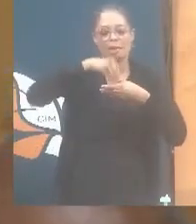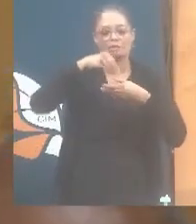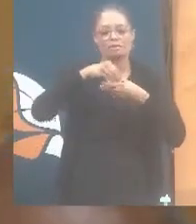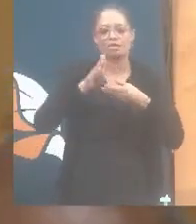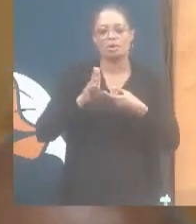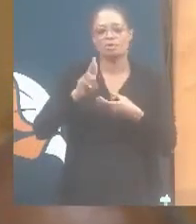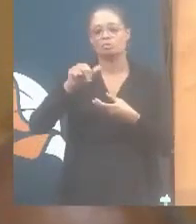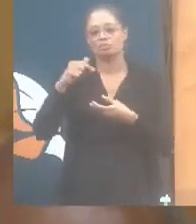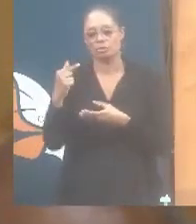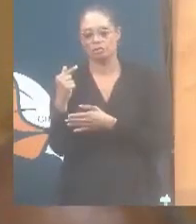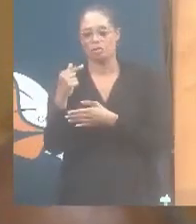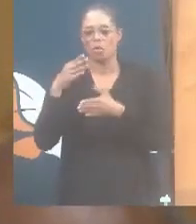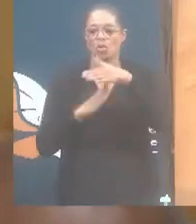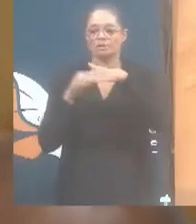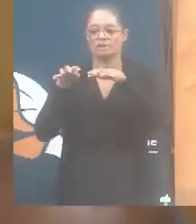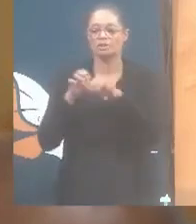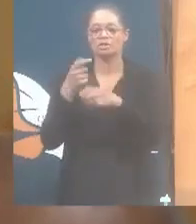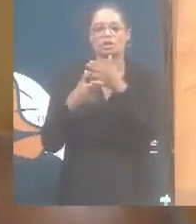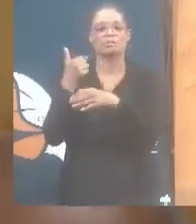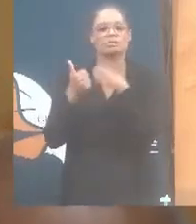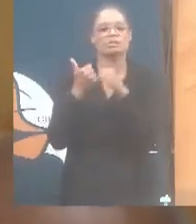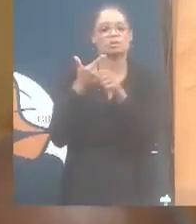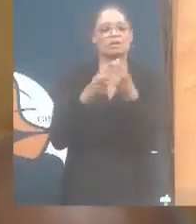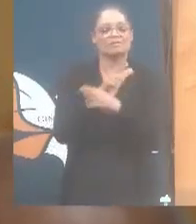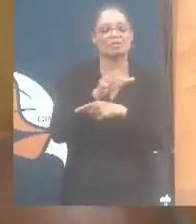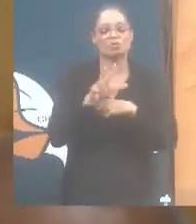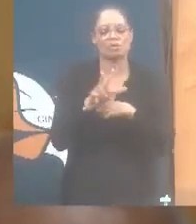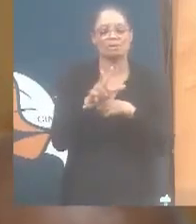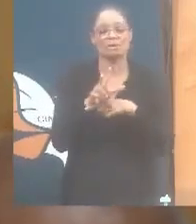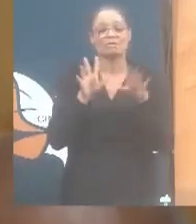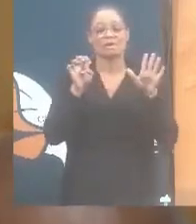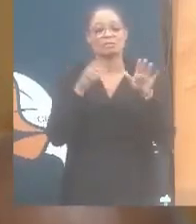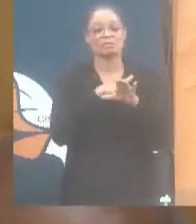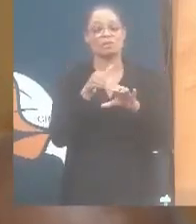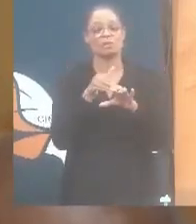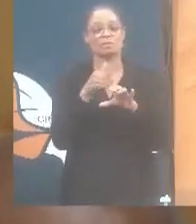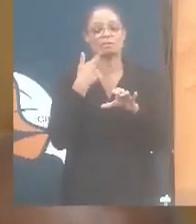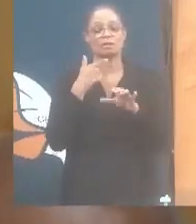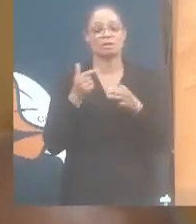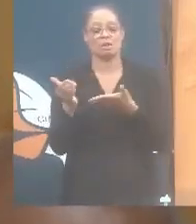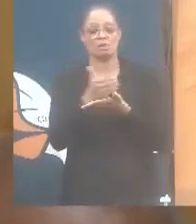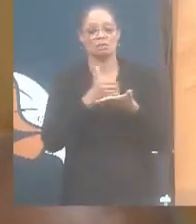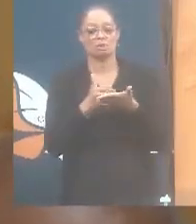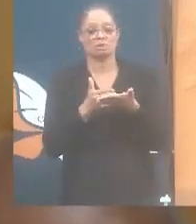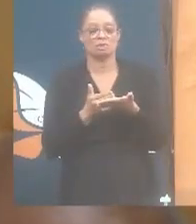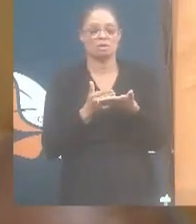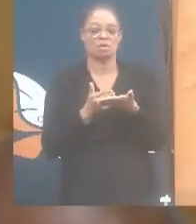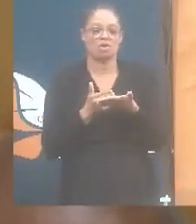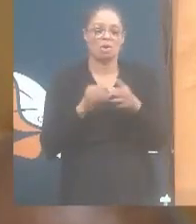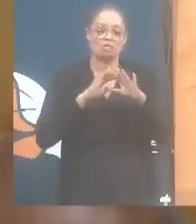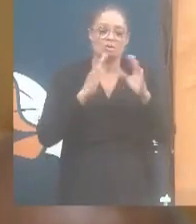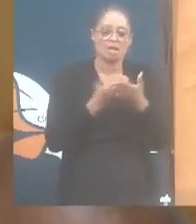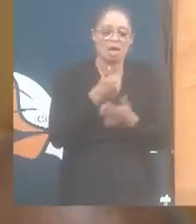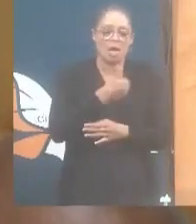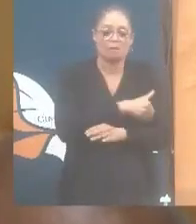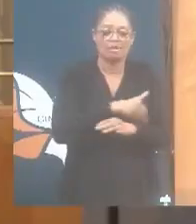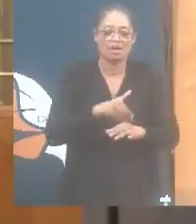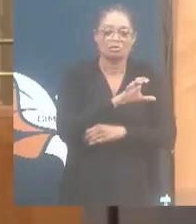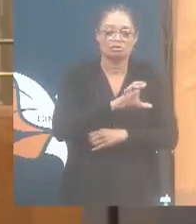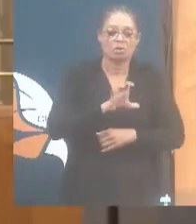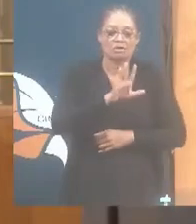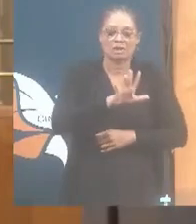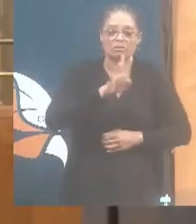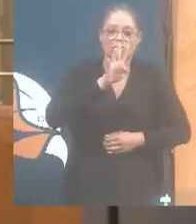administratif 2023, il serait de l'ordre de 90 millions, puisque nous avons un montant de recettes de fonctionnement de 1,152 milliard